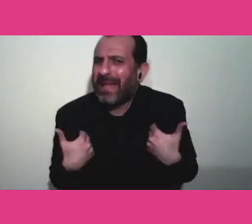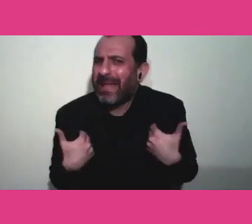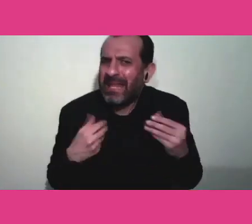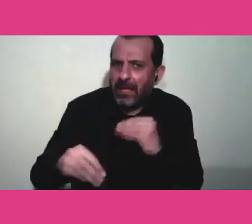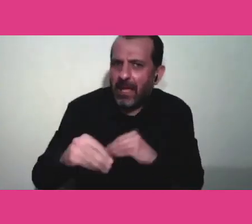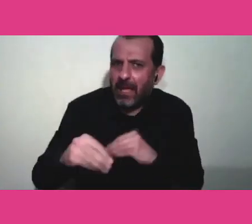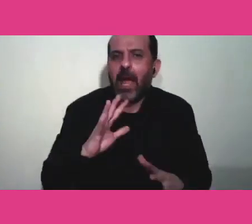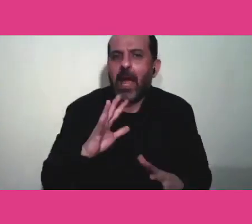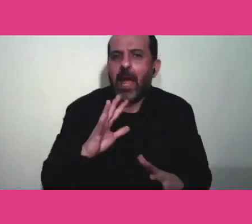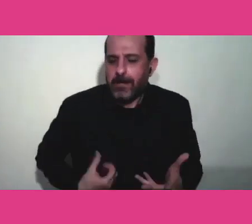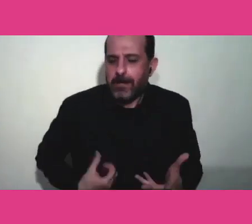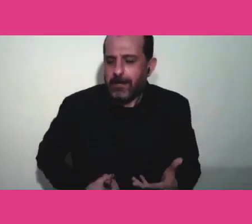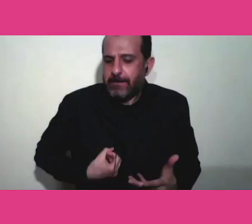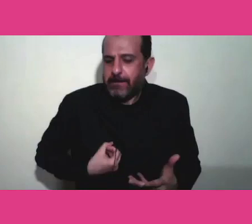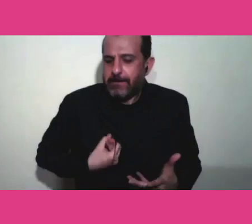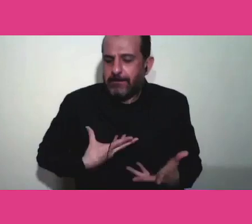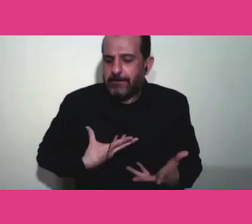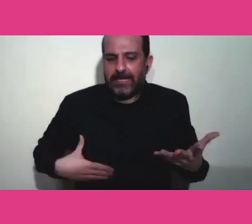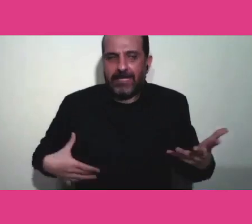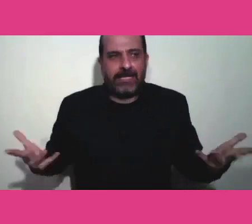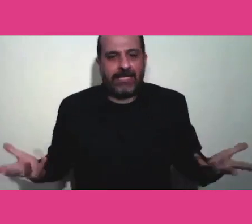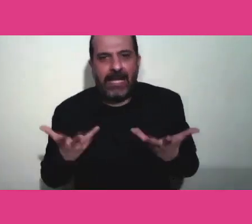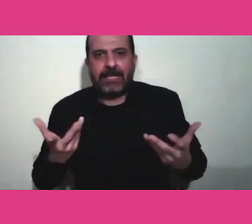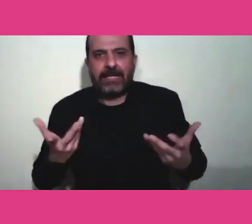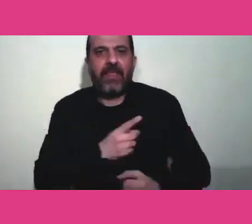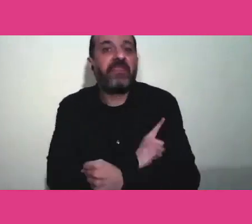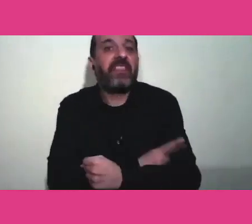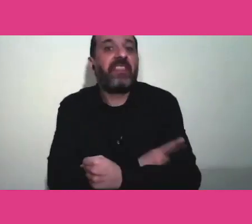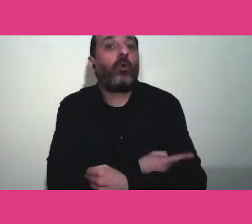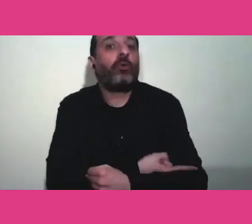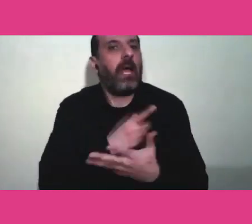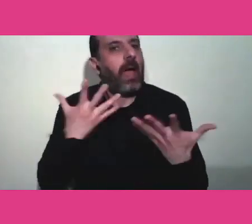διαστητικά, υπήρχε μια δυνατότητα